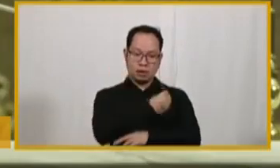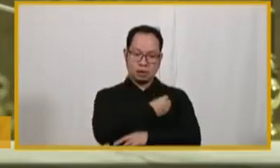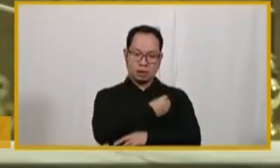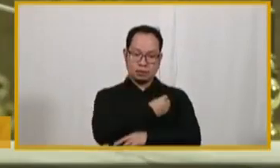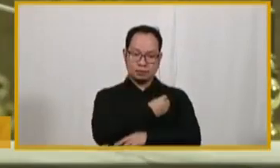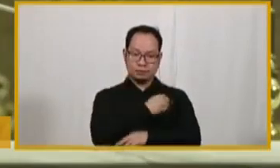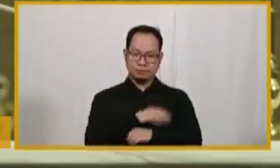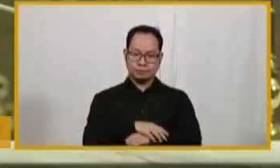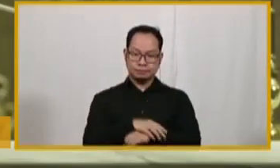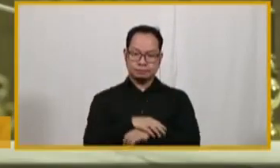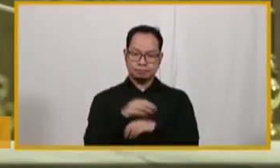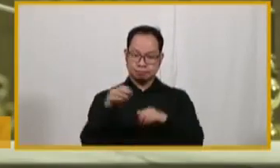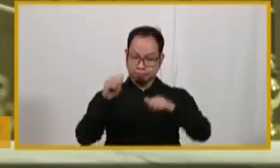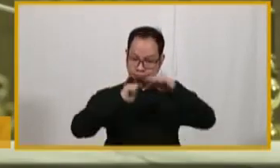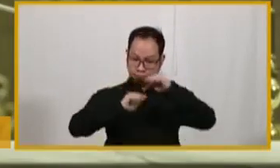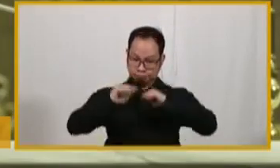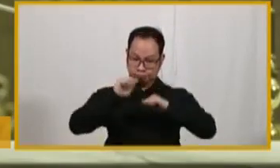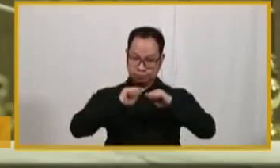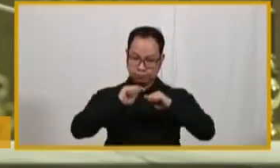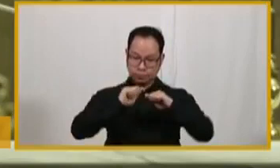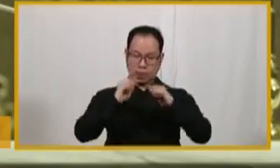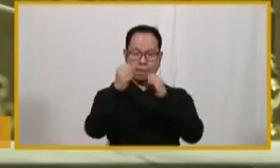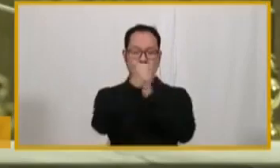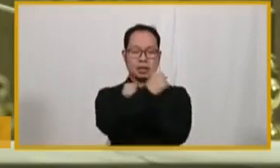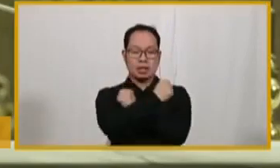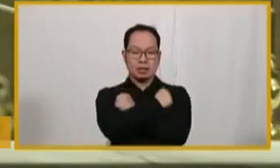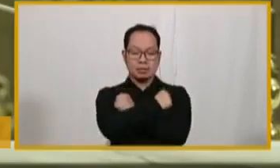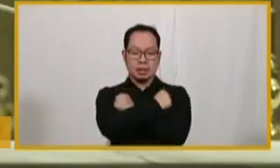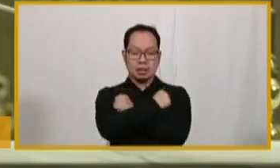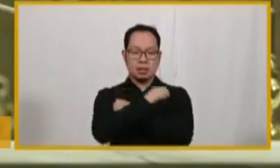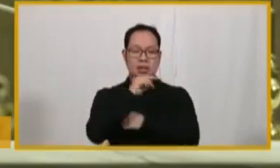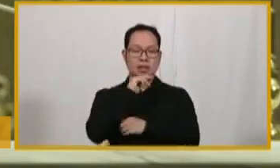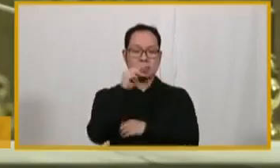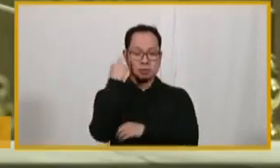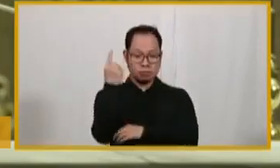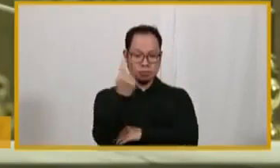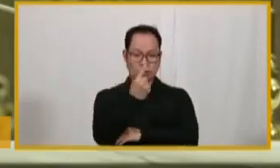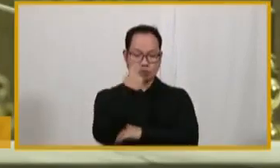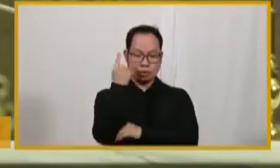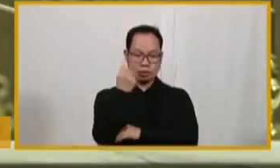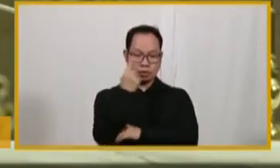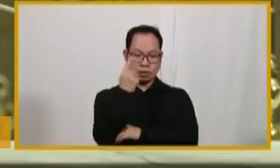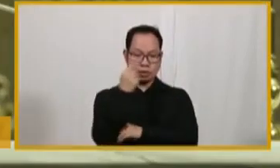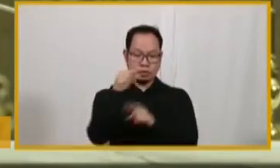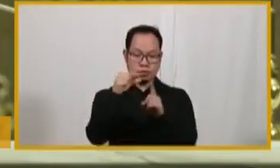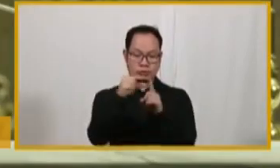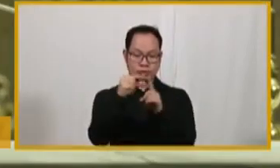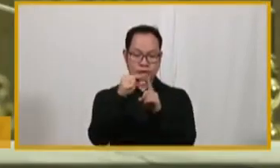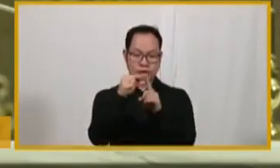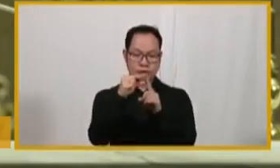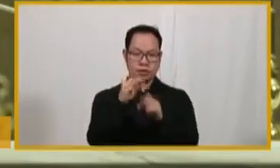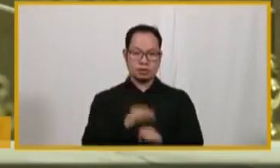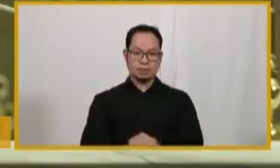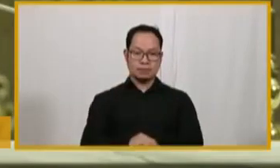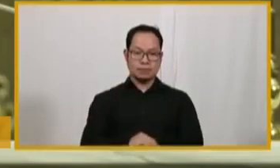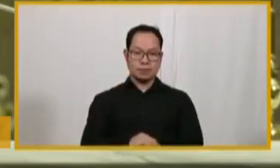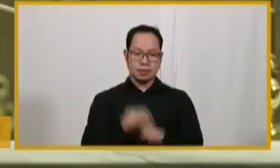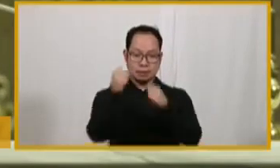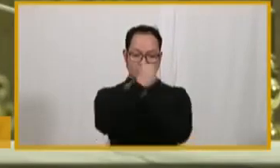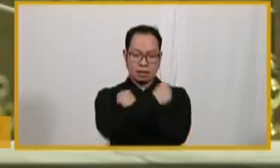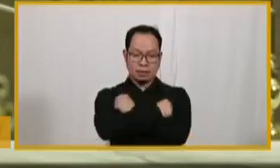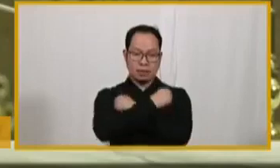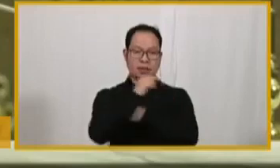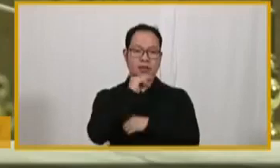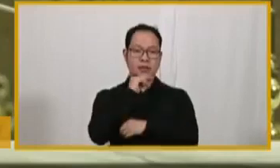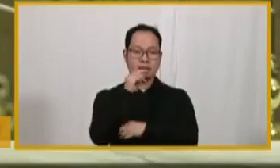deeds. Ang pag-ibig ay hindi lamang salita. Ang